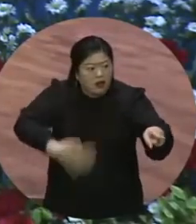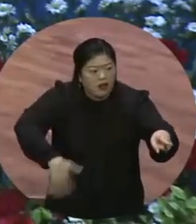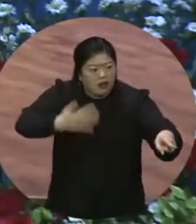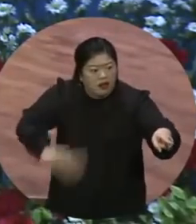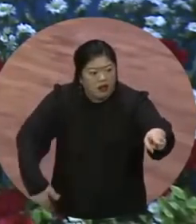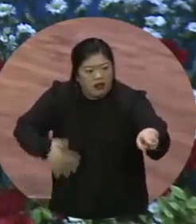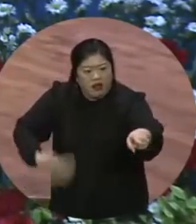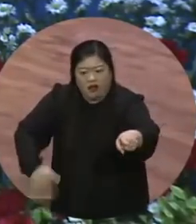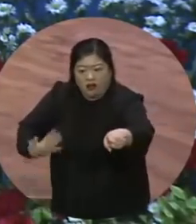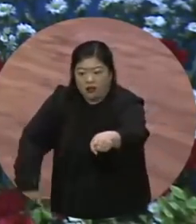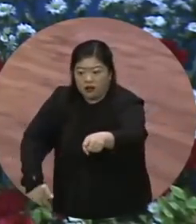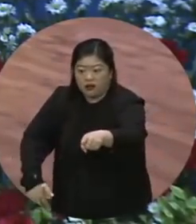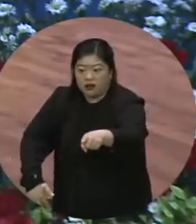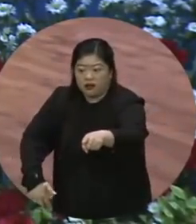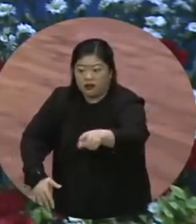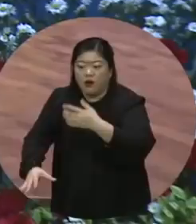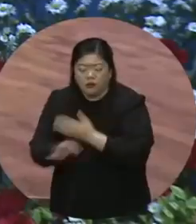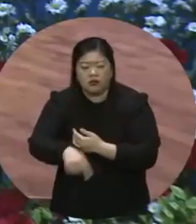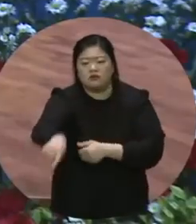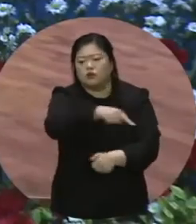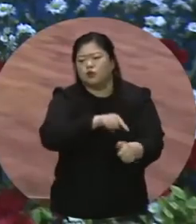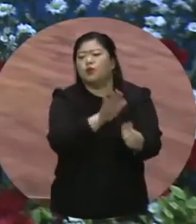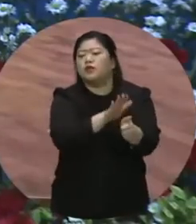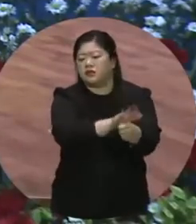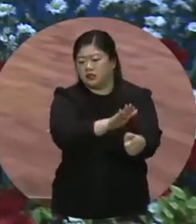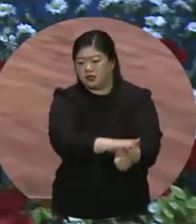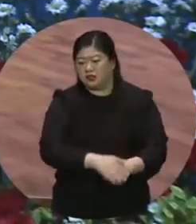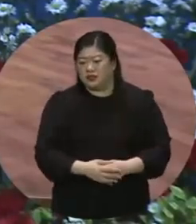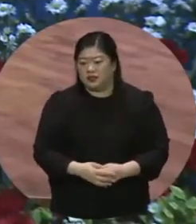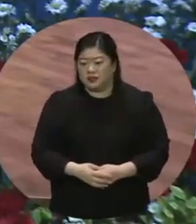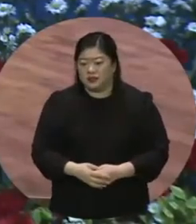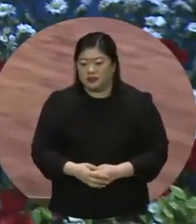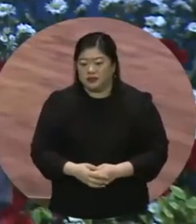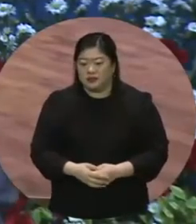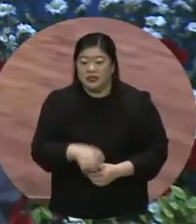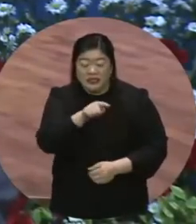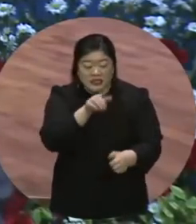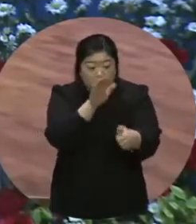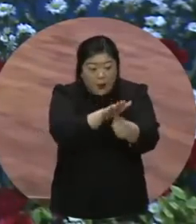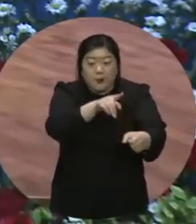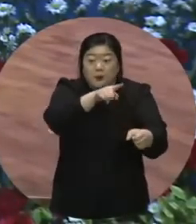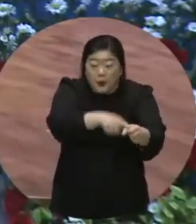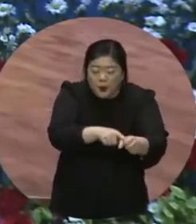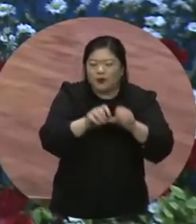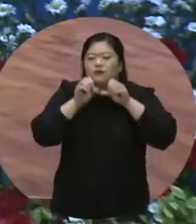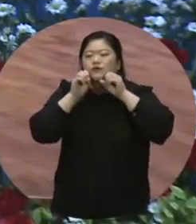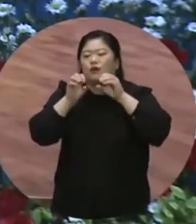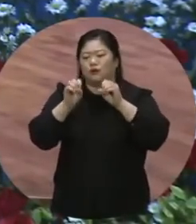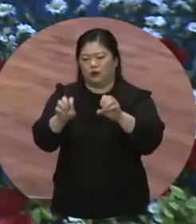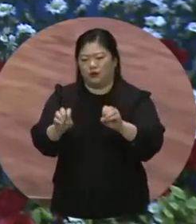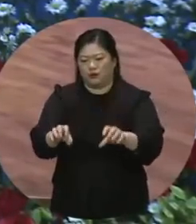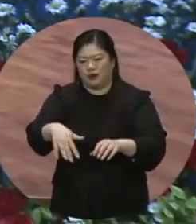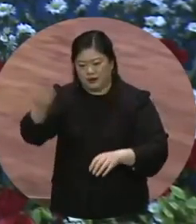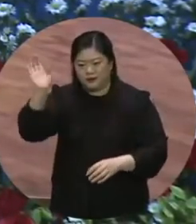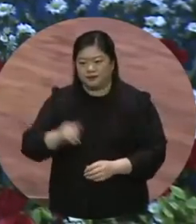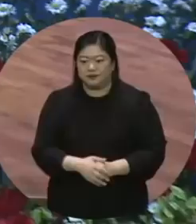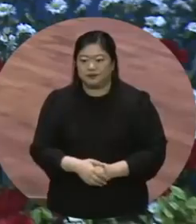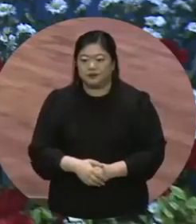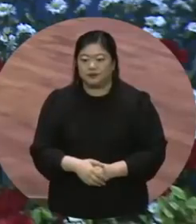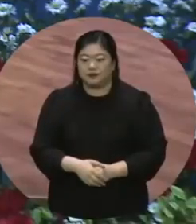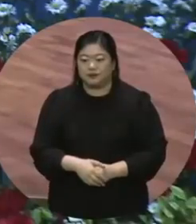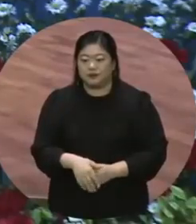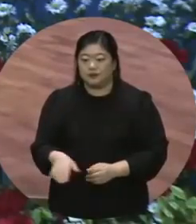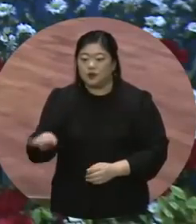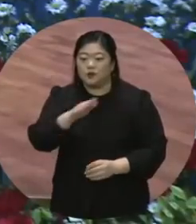천국 가도록 구원해 주어야 된단 말이에요. 그 전도 운동을 지금 하는 겁니다. 오늘 이 자리에 초청받은 렘넌트들, 우리